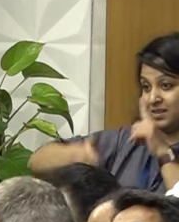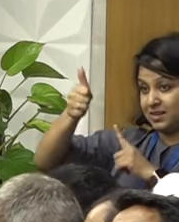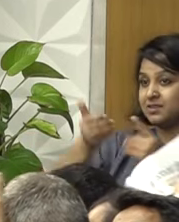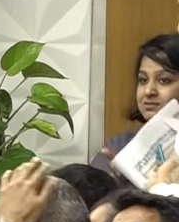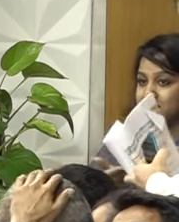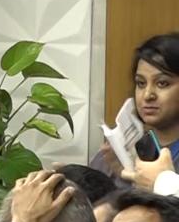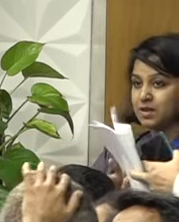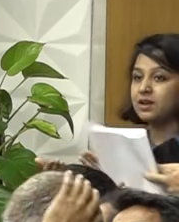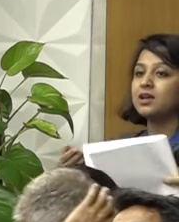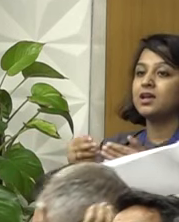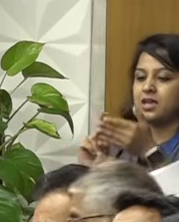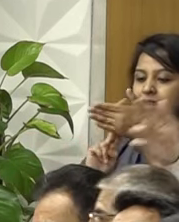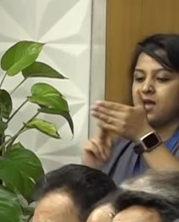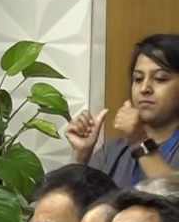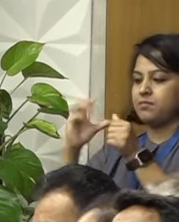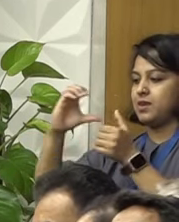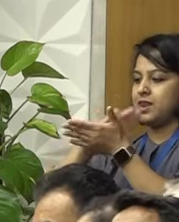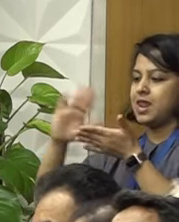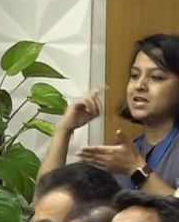आएं। और सर्वप्रथम